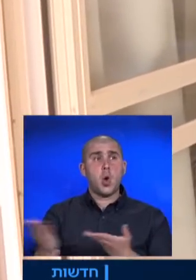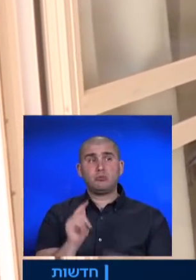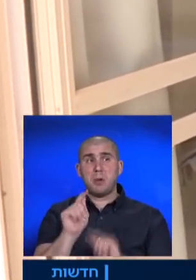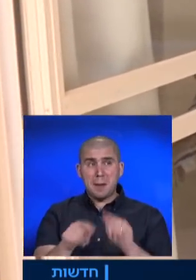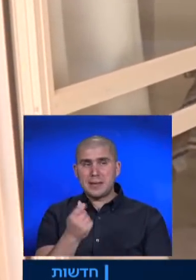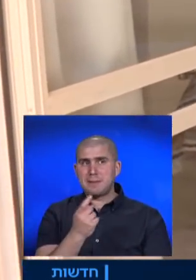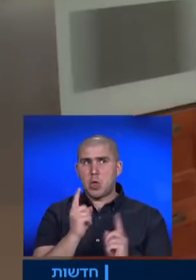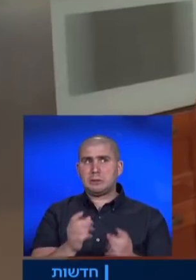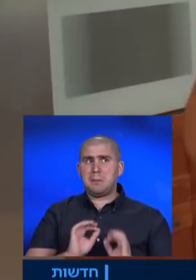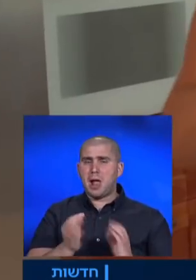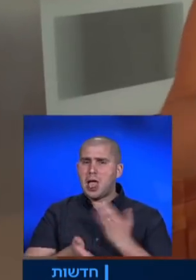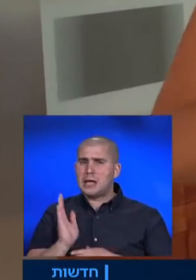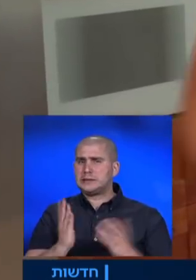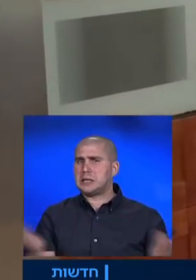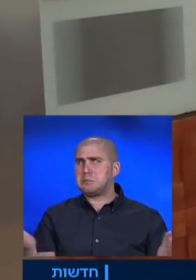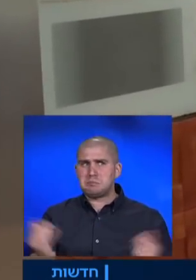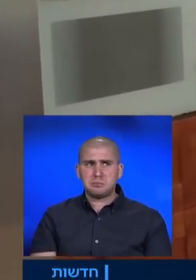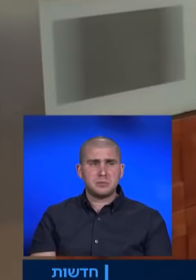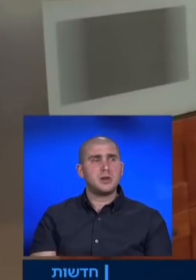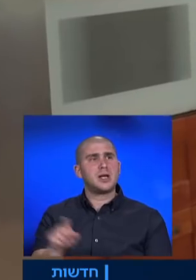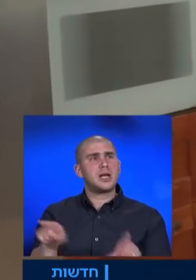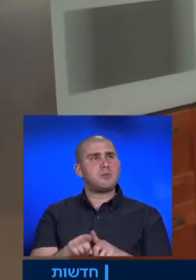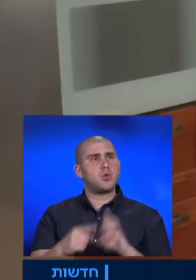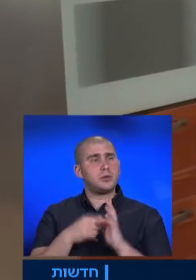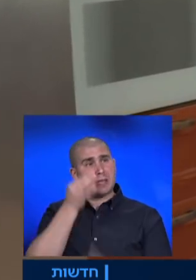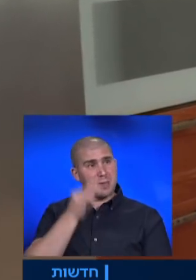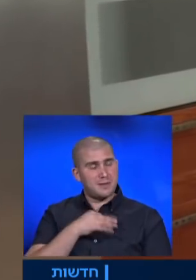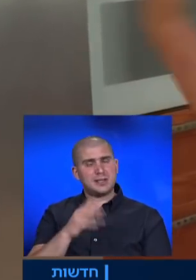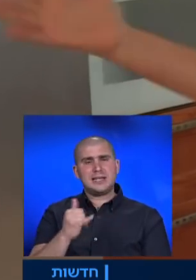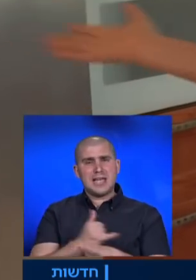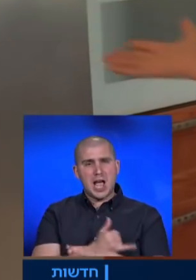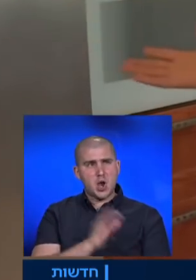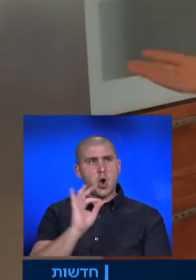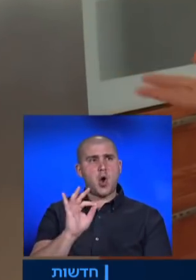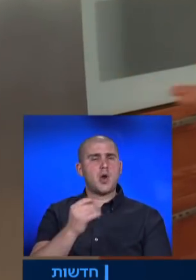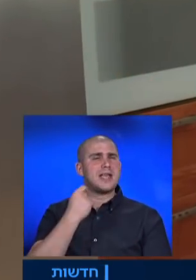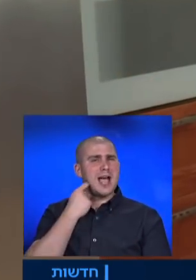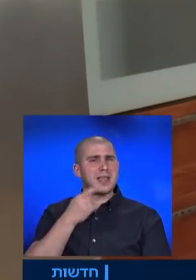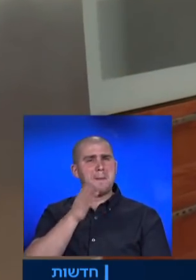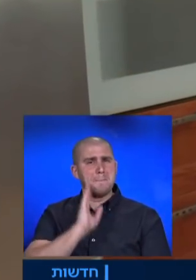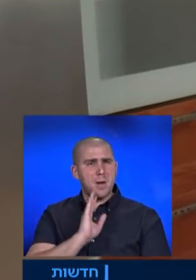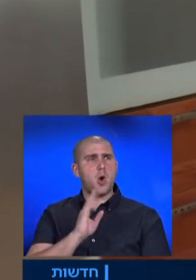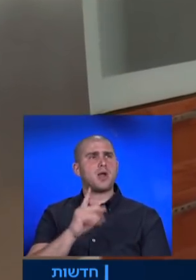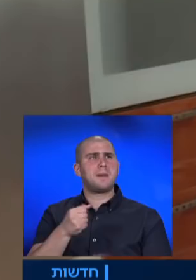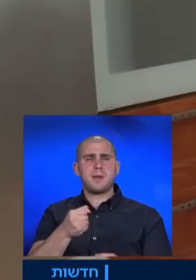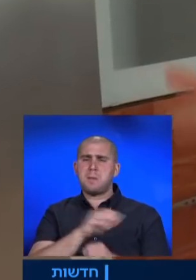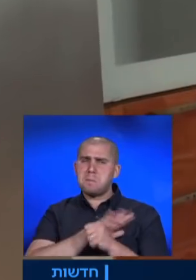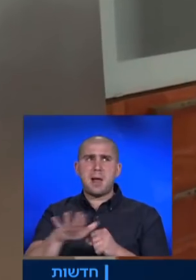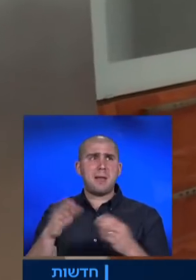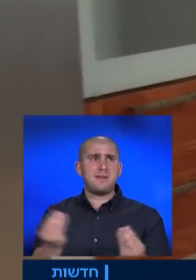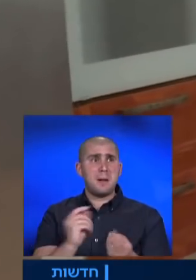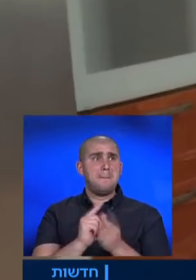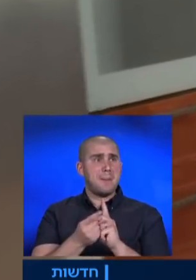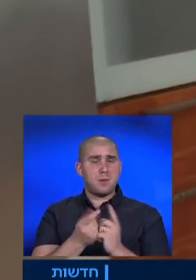לצאת החוצה בכלל, כמו ששמים לב, ירקות של הנגב, בירות, יין מקומי, מקרר עמוס דברים, במקום לפרוס את